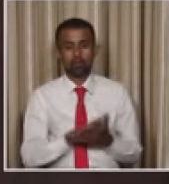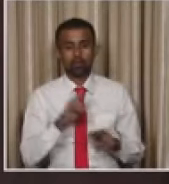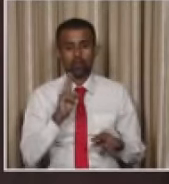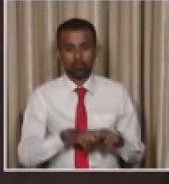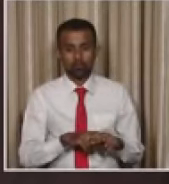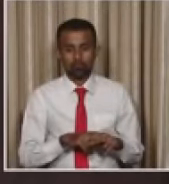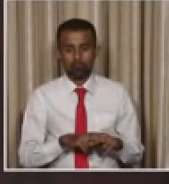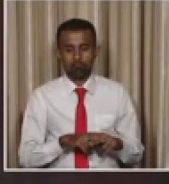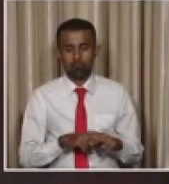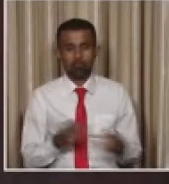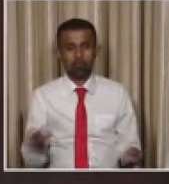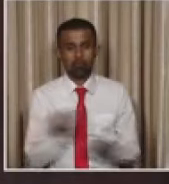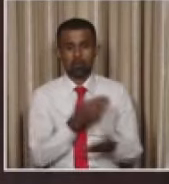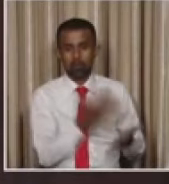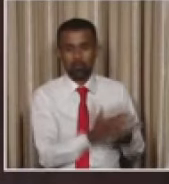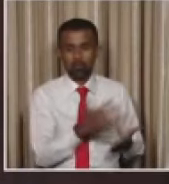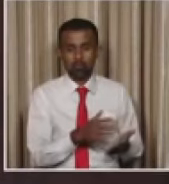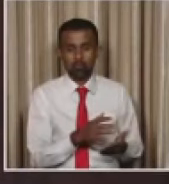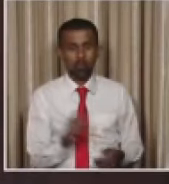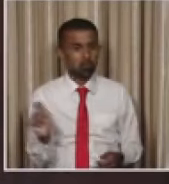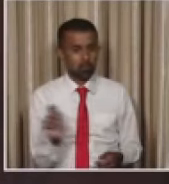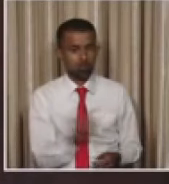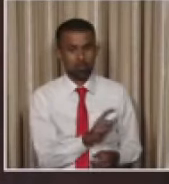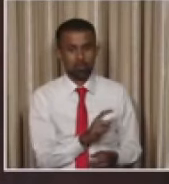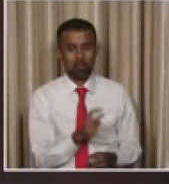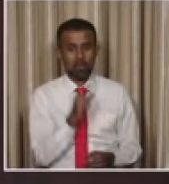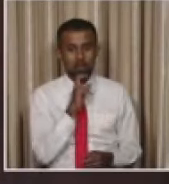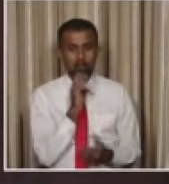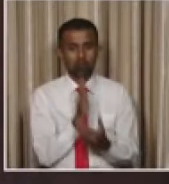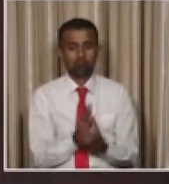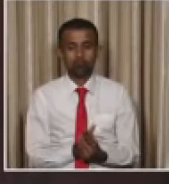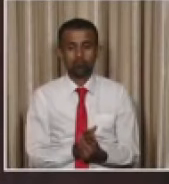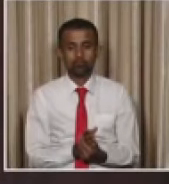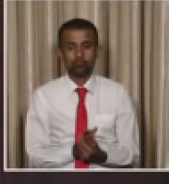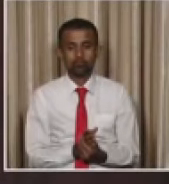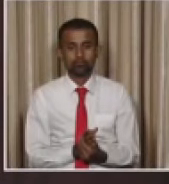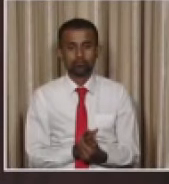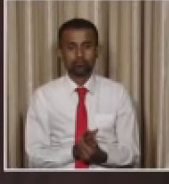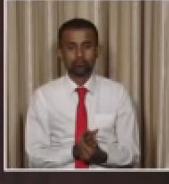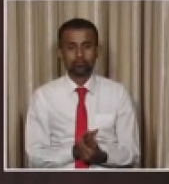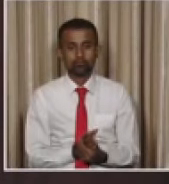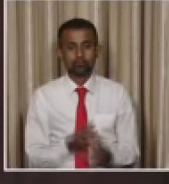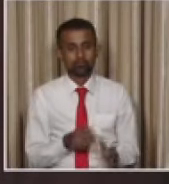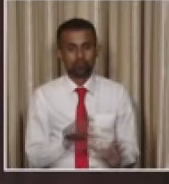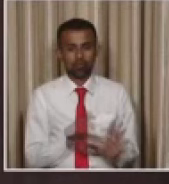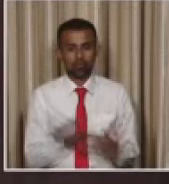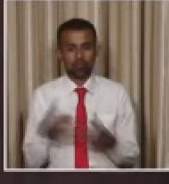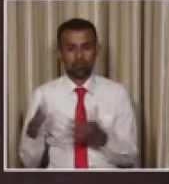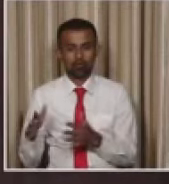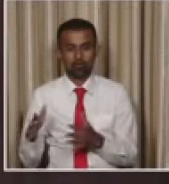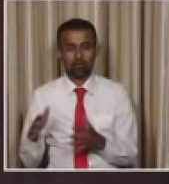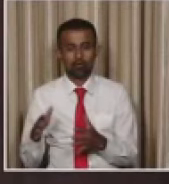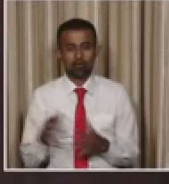me. Gives you an attractor and passive. Give one day by then. Not an Adudano and Natamegolo. Again, the Kiati Paya, Maurud the Vitan Iverigal,